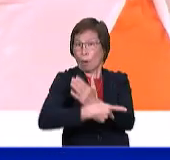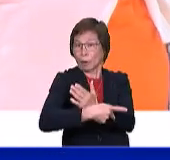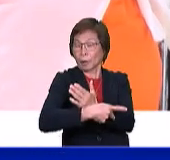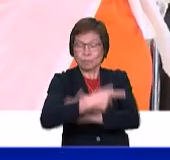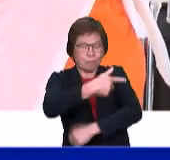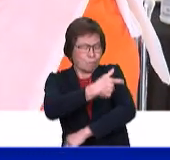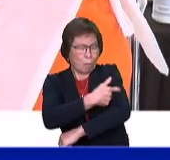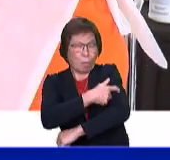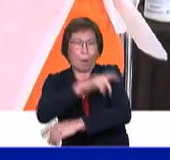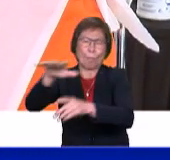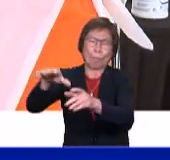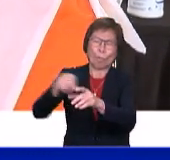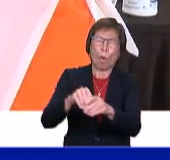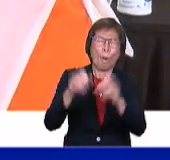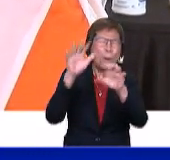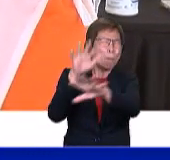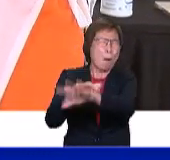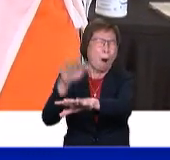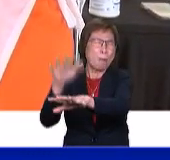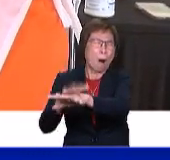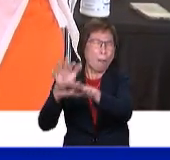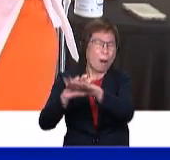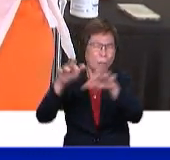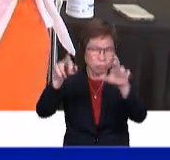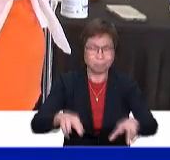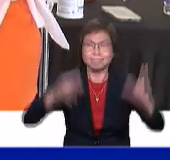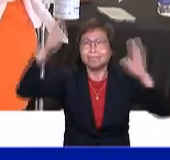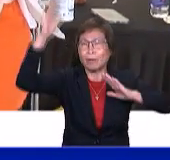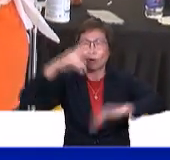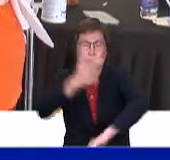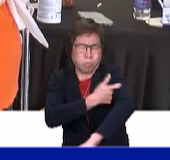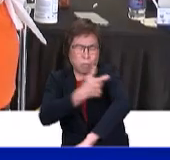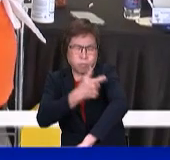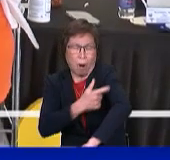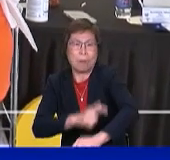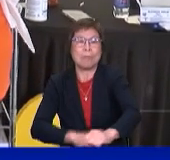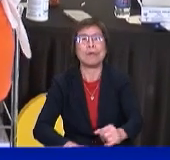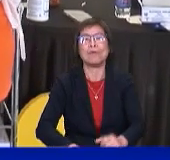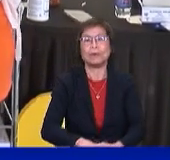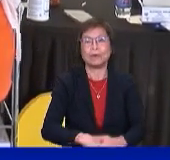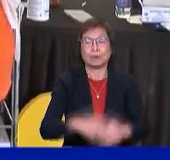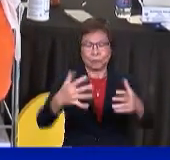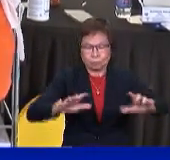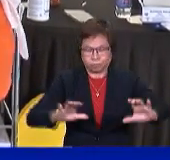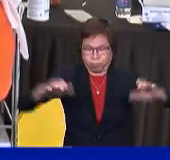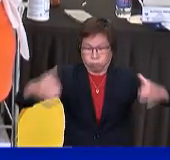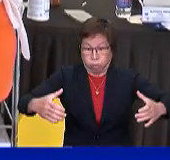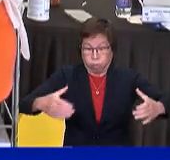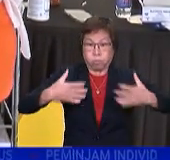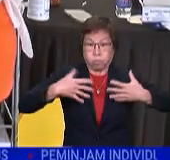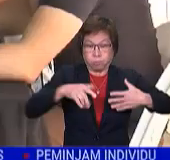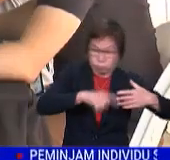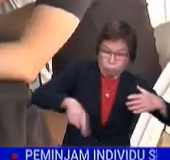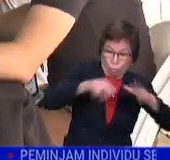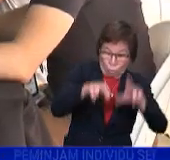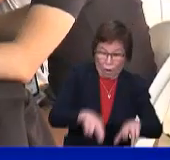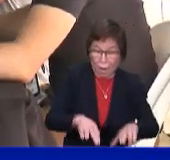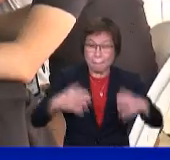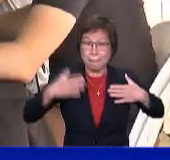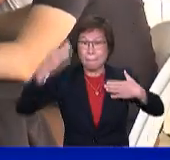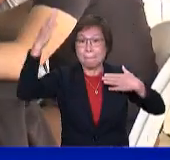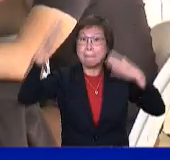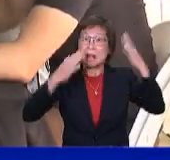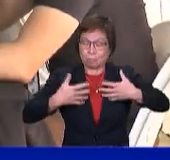vaksinasi meliputi sebanyak mungkin populasi di Malaysia. Beliau berkata imuniti kelompok juga perlu disegerakan untuk